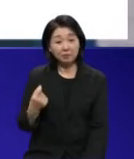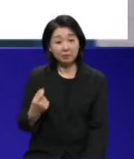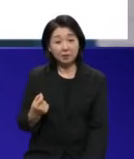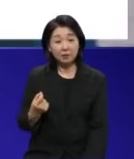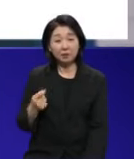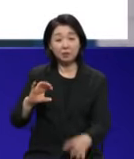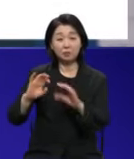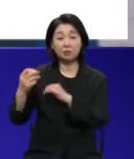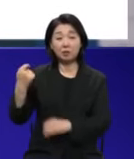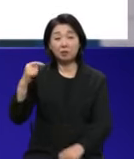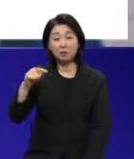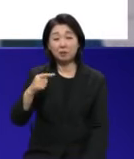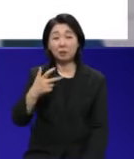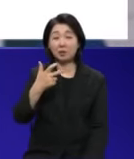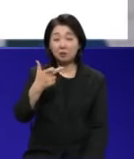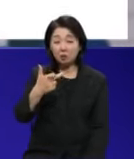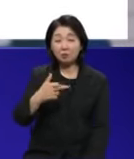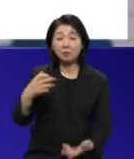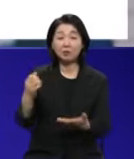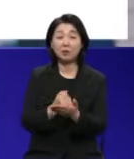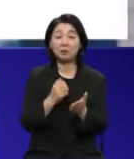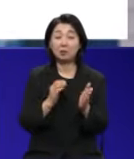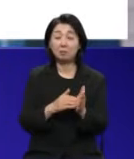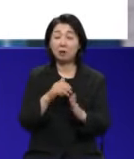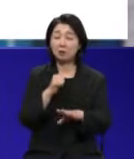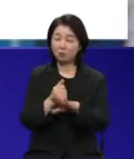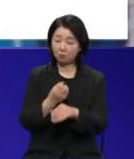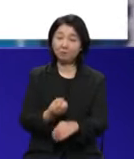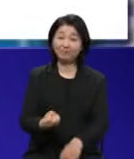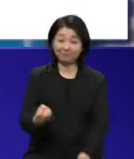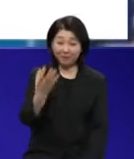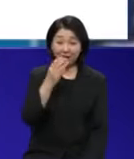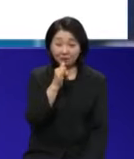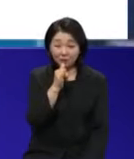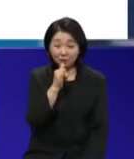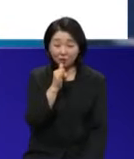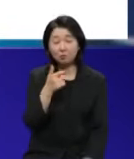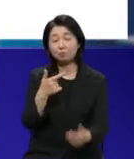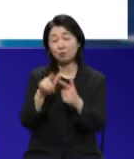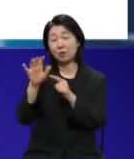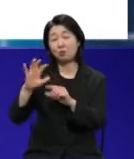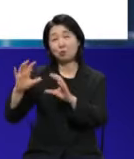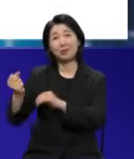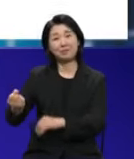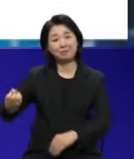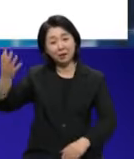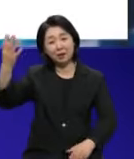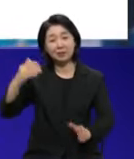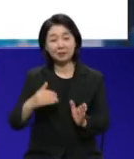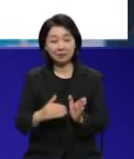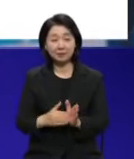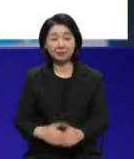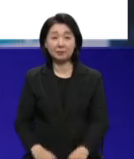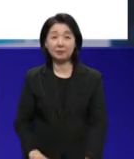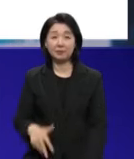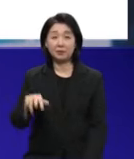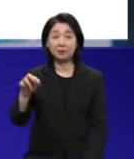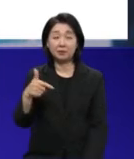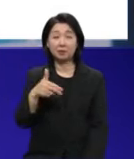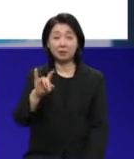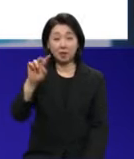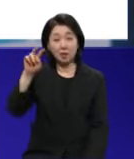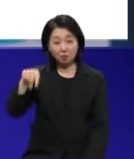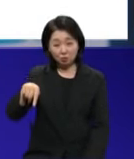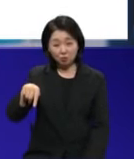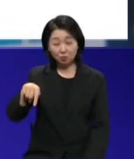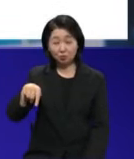국민의임이 17석을 가져가면서 압승을 했습니다 민주당은 예 그렇습니다 부산 부가의 전재수 의원을